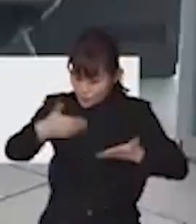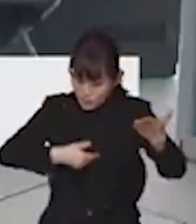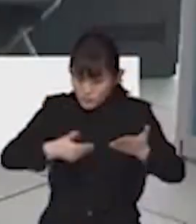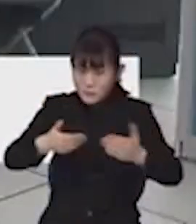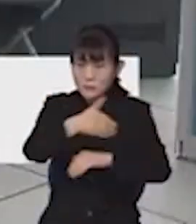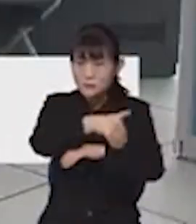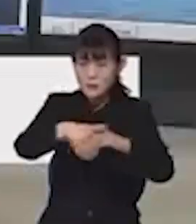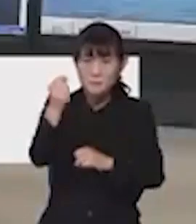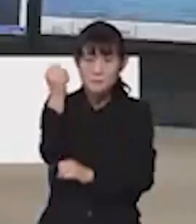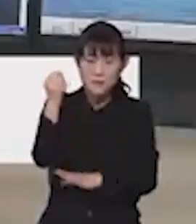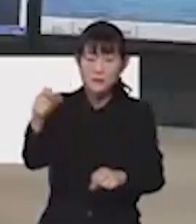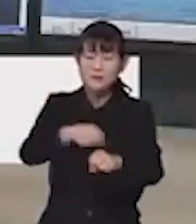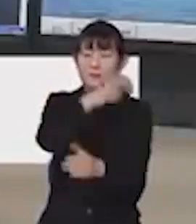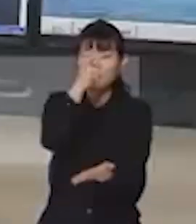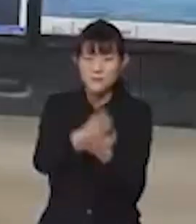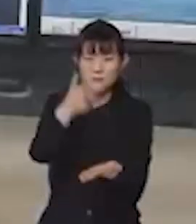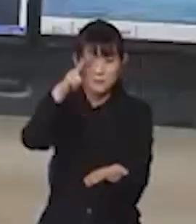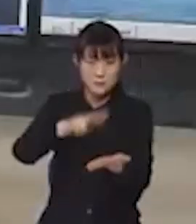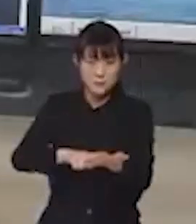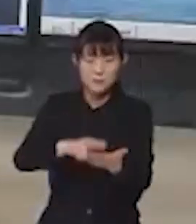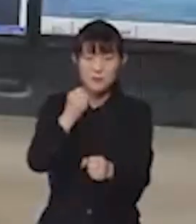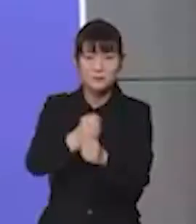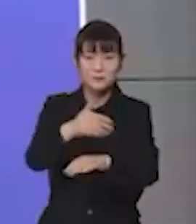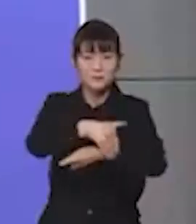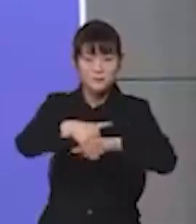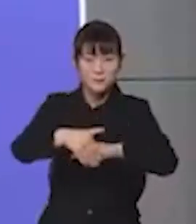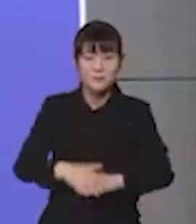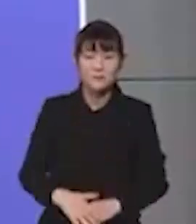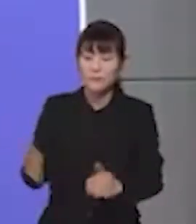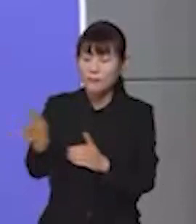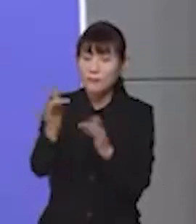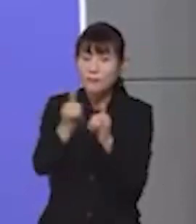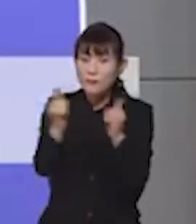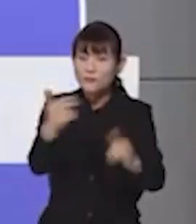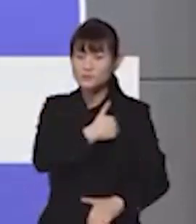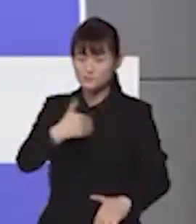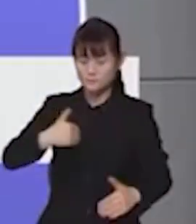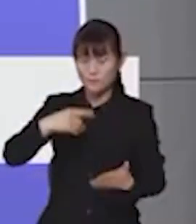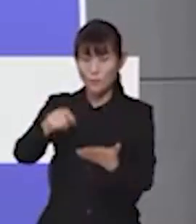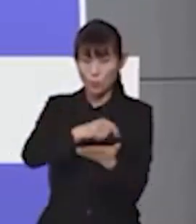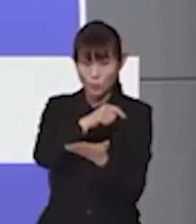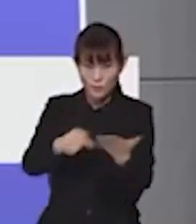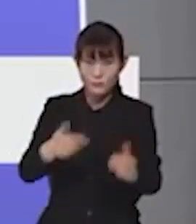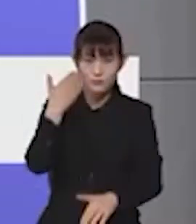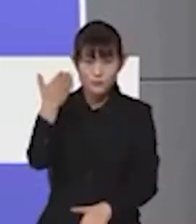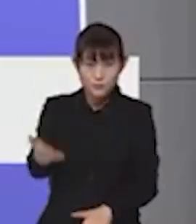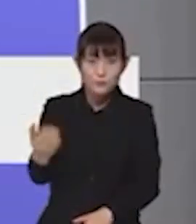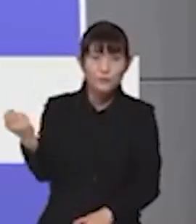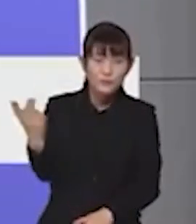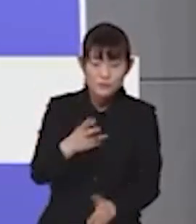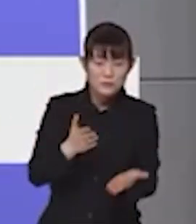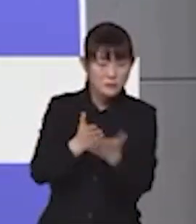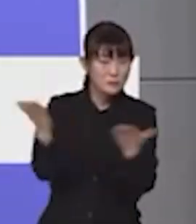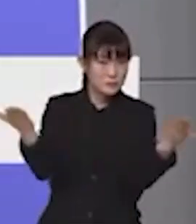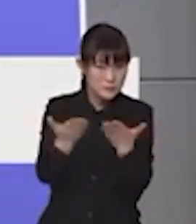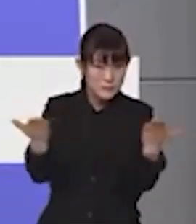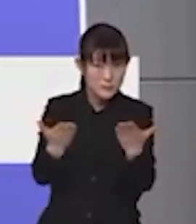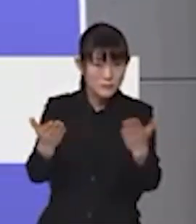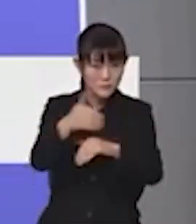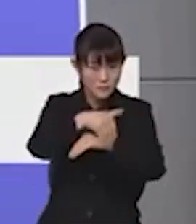마련하는 특별법 제정에 나서기로 했습니다. 어민들에게 충분한 보상 그리고 또 전업 대책 그런